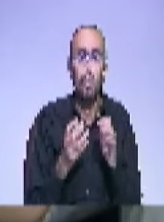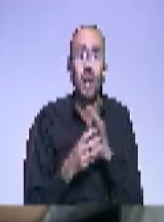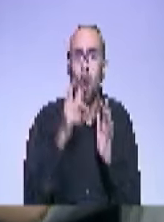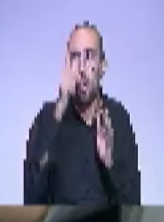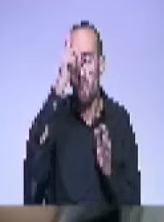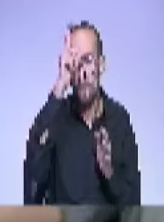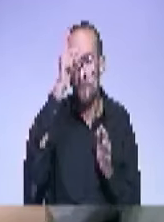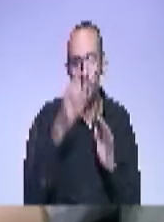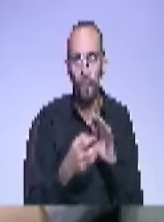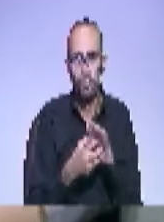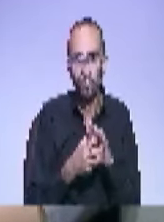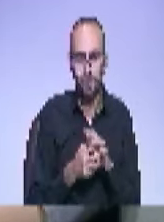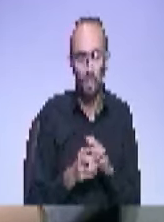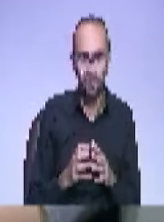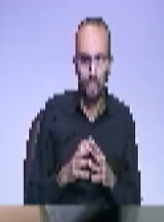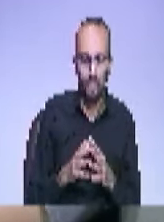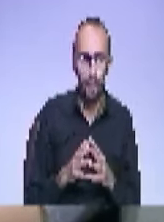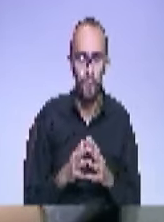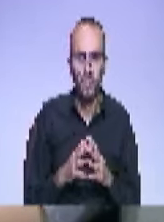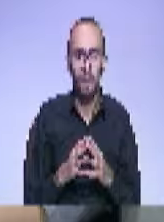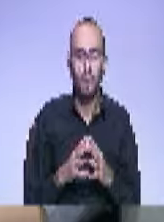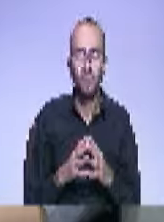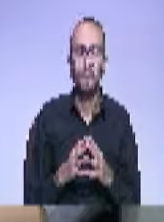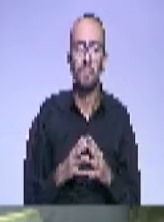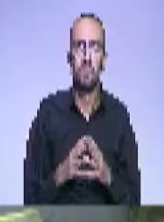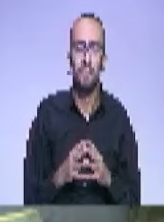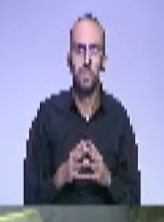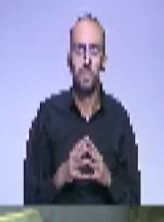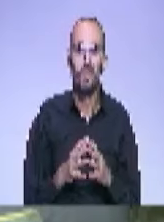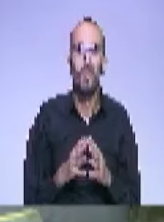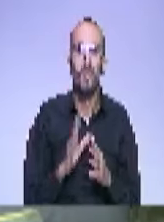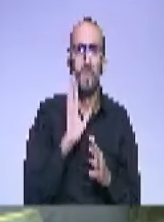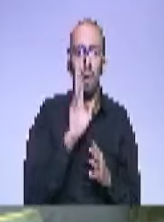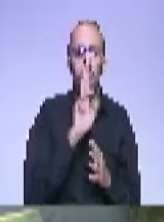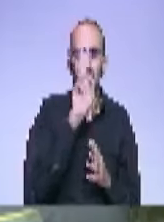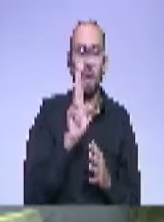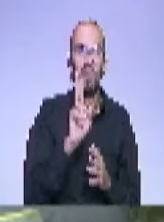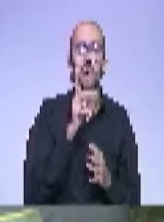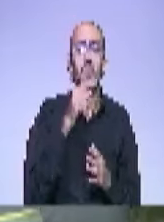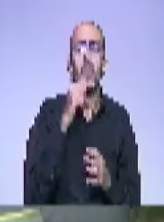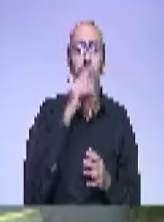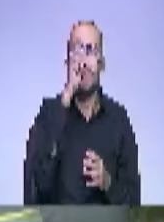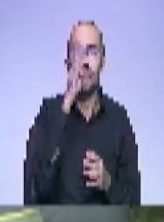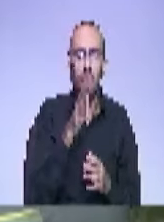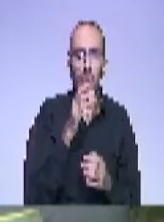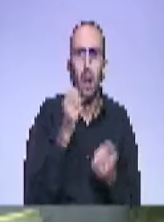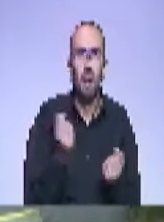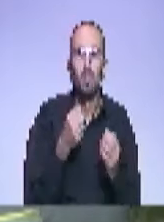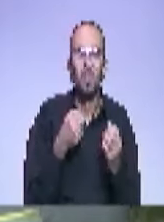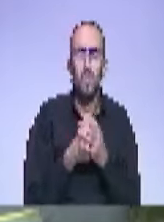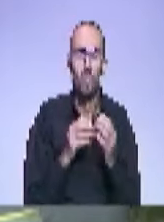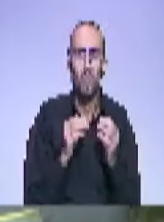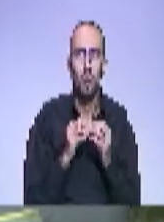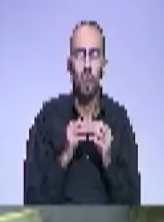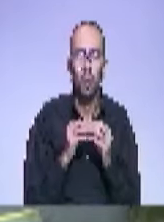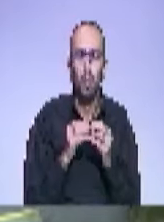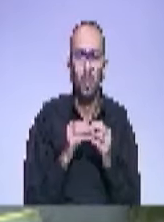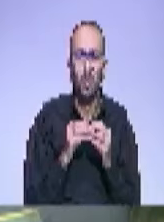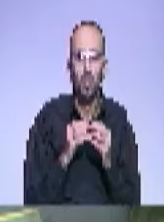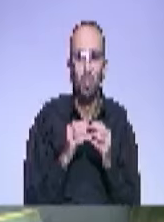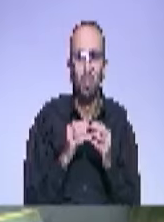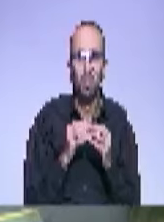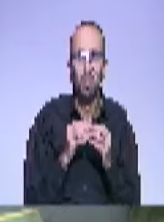كليه علوم. كليه علوم، اوكي. حضرتك دراستك ايه؟ حضرتك دراستك ايه؟ ايه؟ حضرتك دراستك